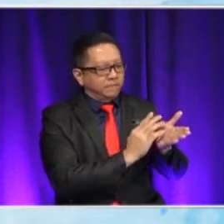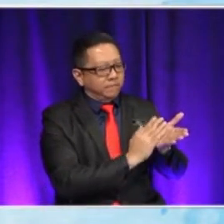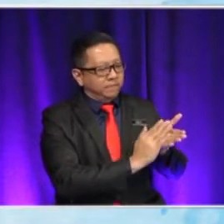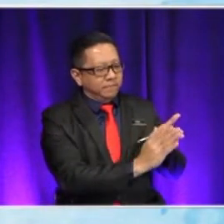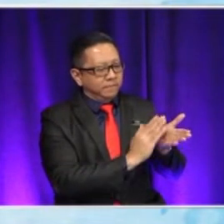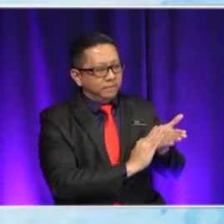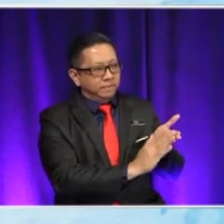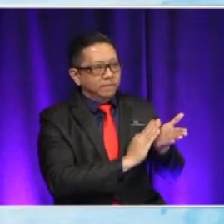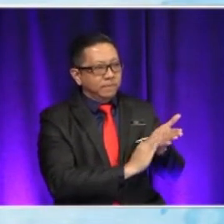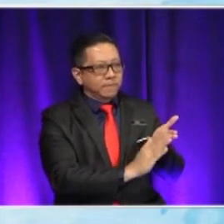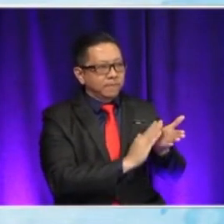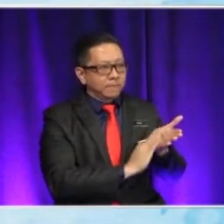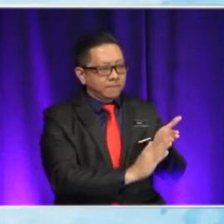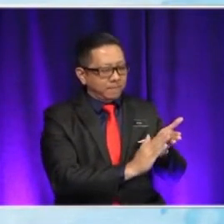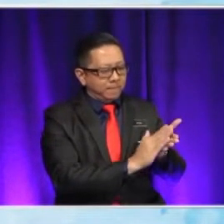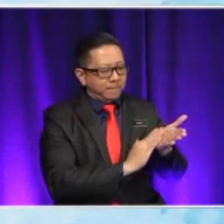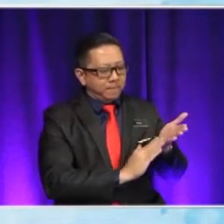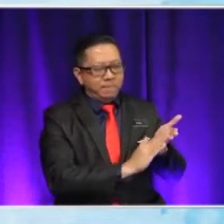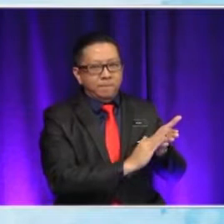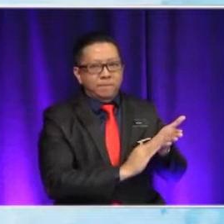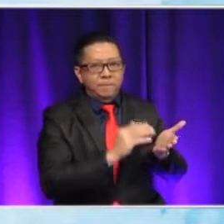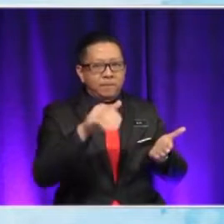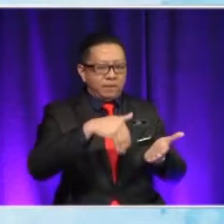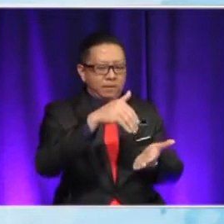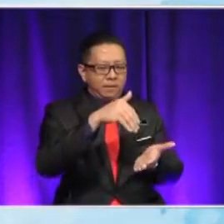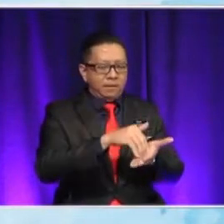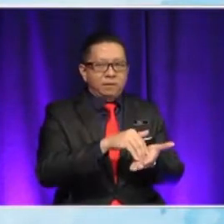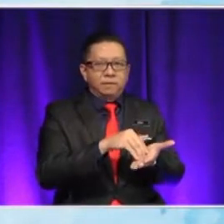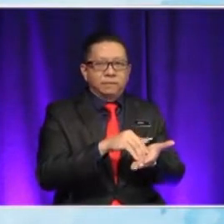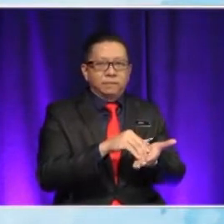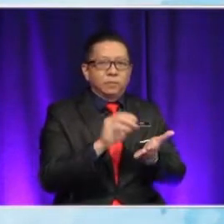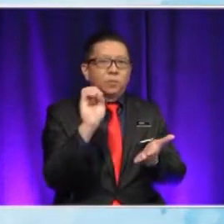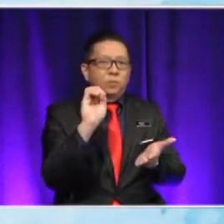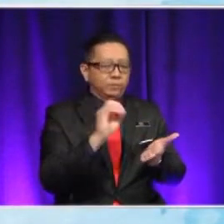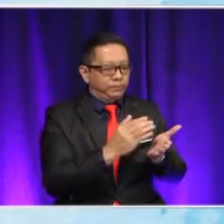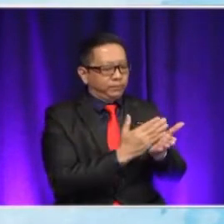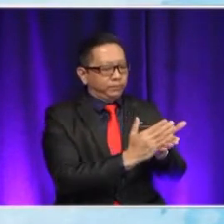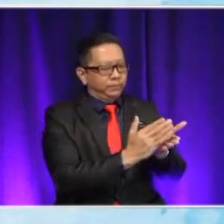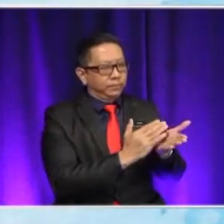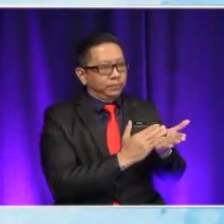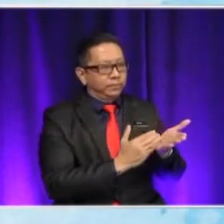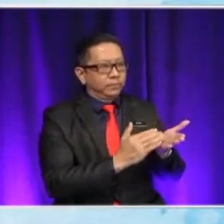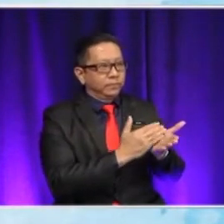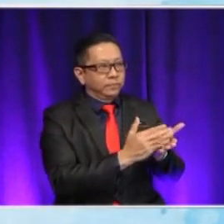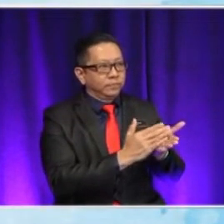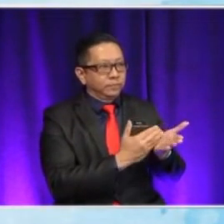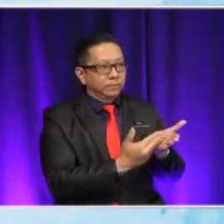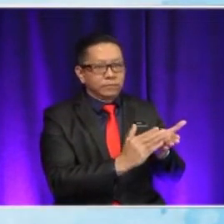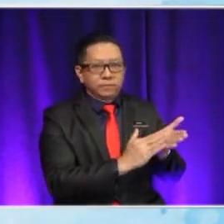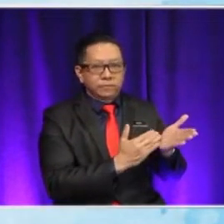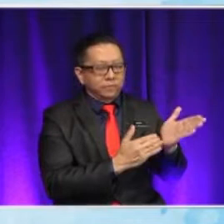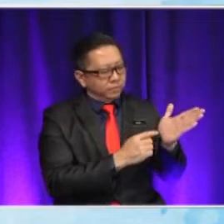tinggal bahagia tengah-tengah juga ada berpikir Tengah Jeng oke oke oke oke coba dulu